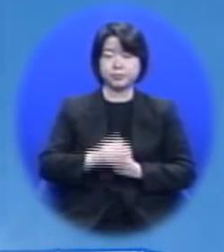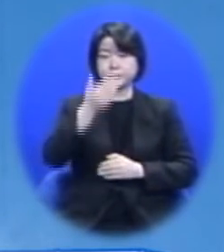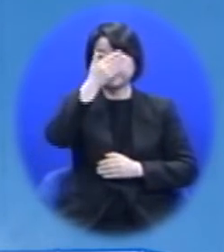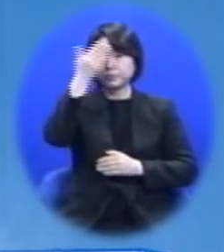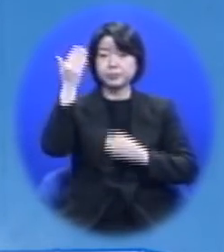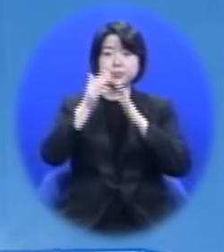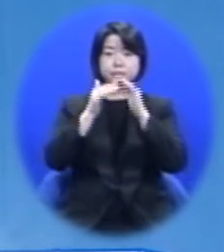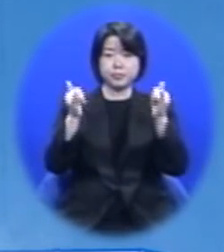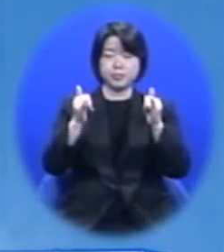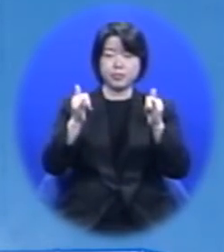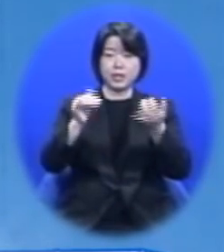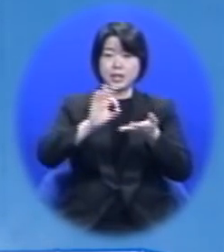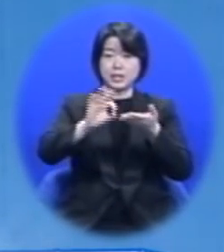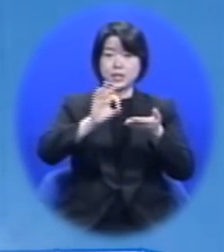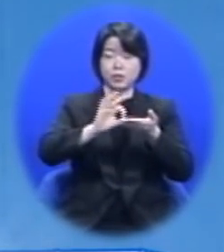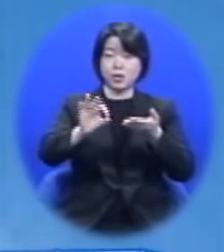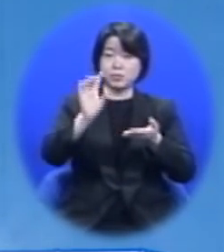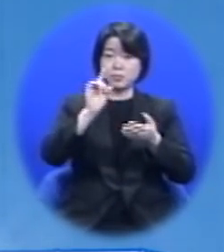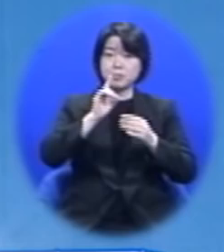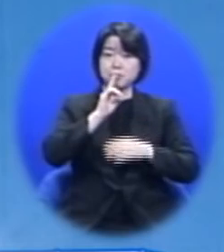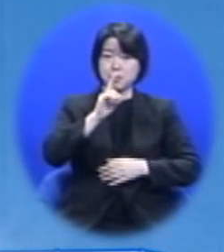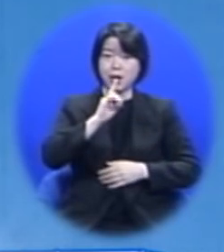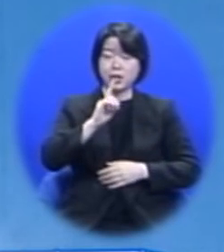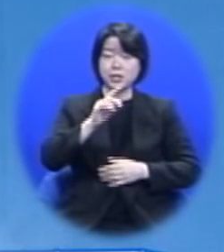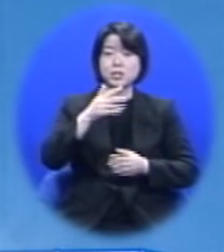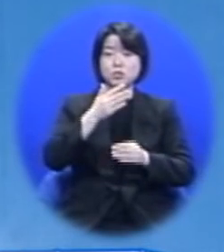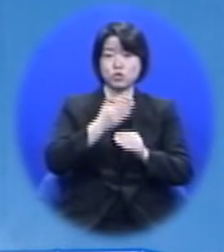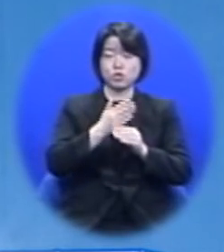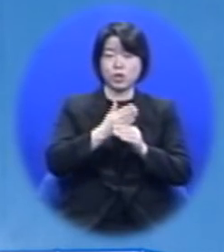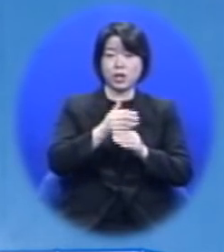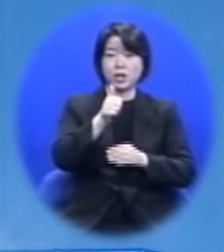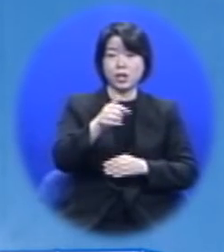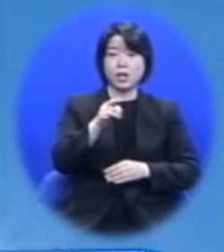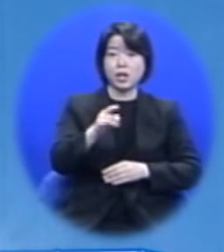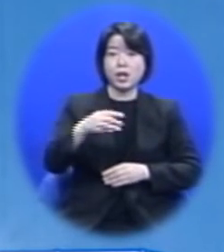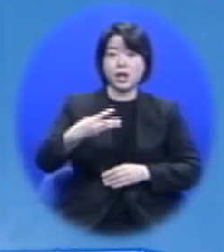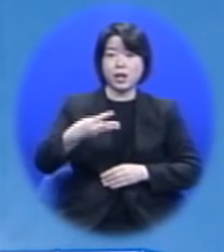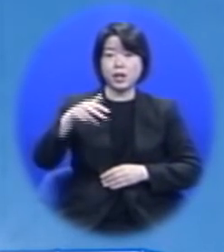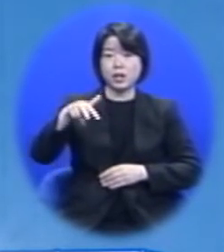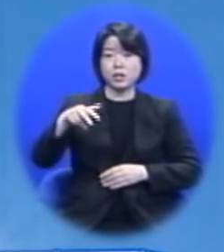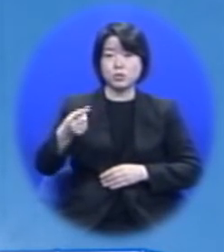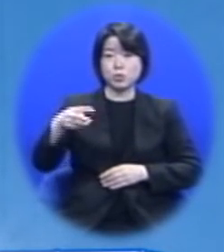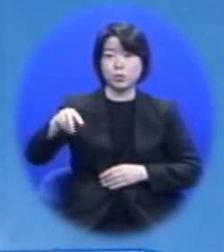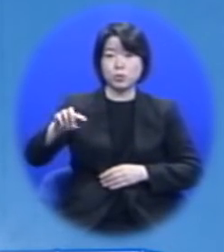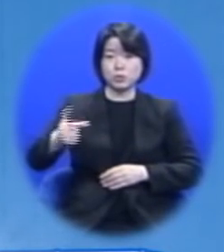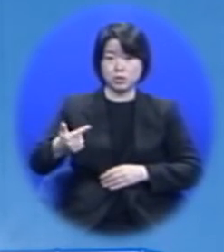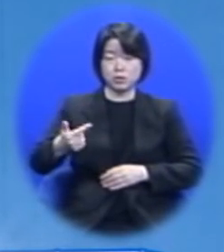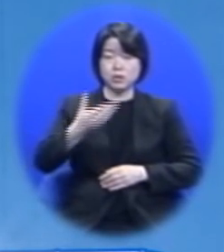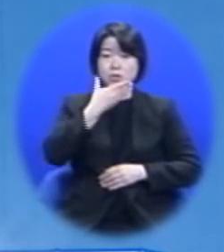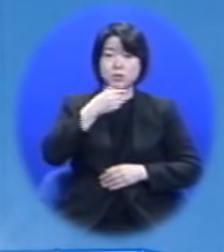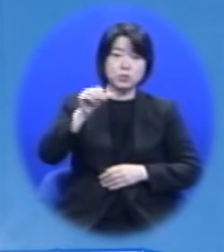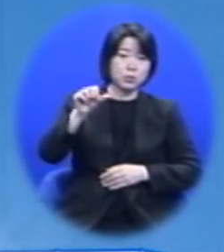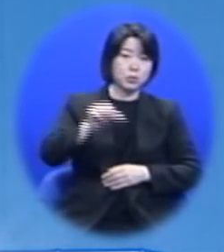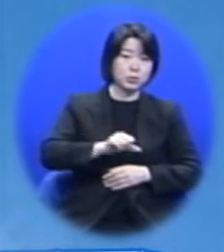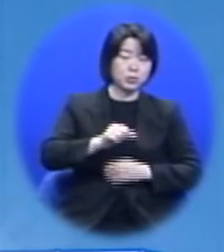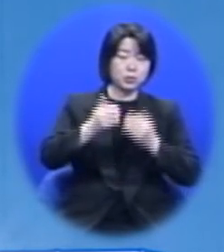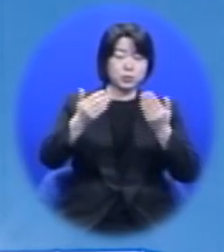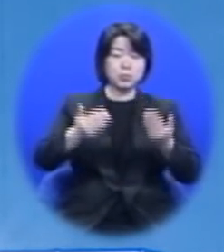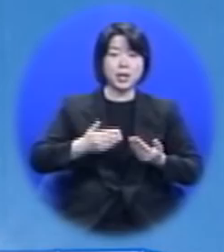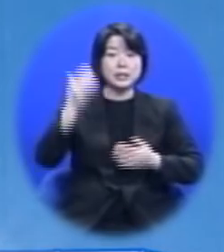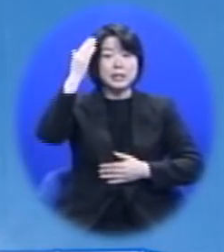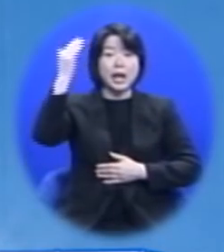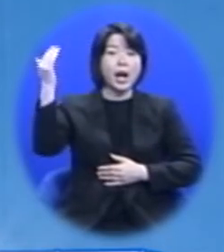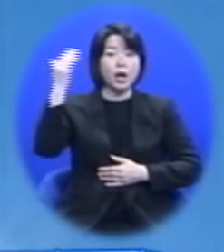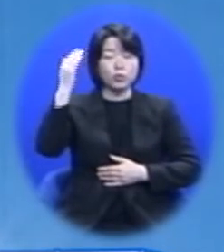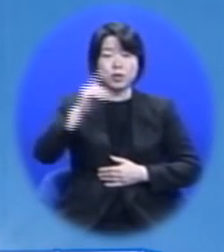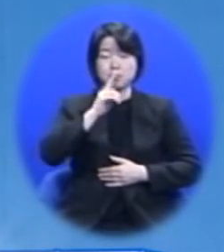청년들이 쓰는 용어 중에 헬조선이라는 말이 있더라고요. 저주받은 대한민국이란 말입니다.